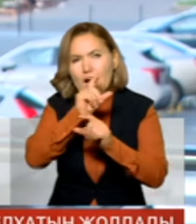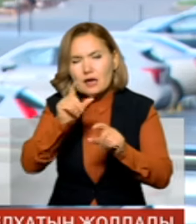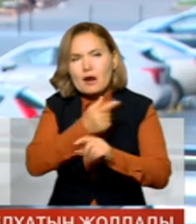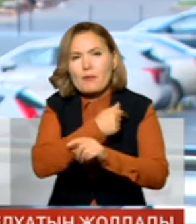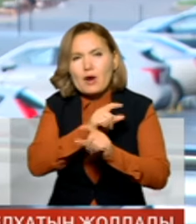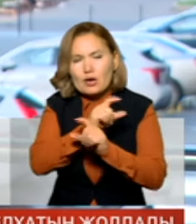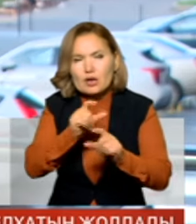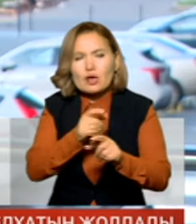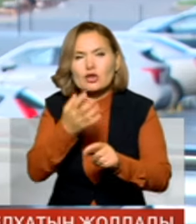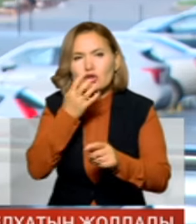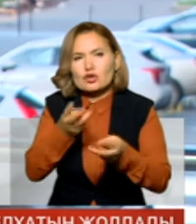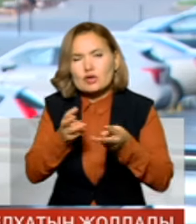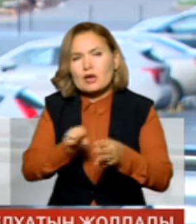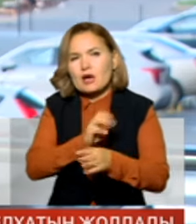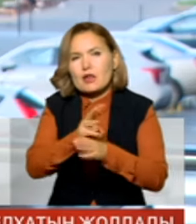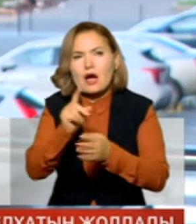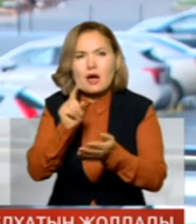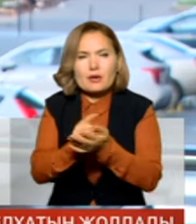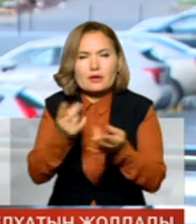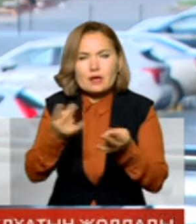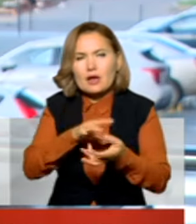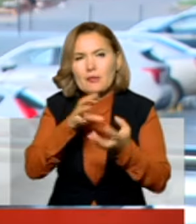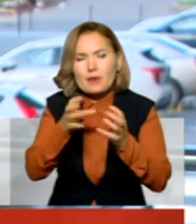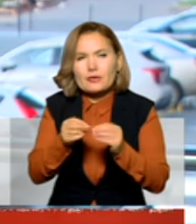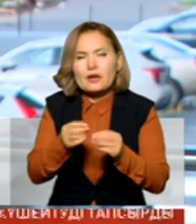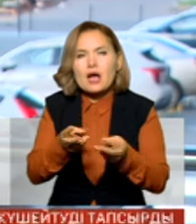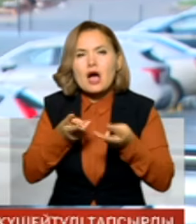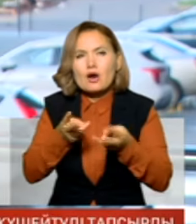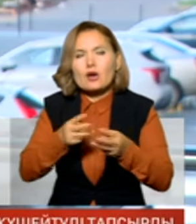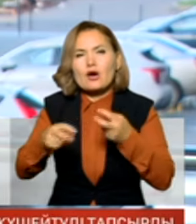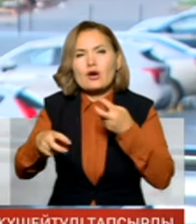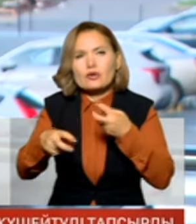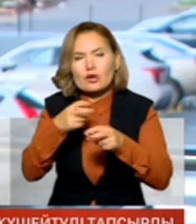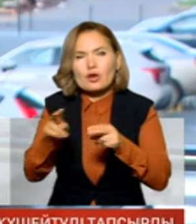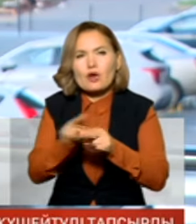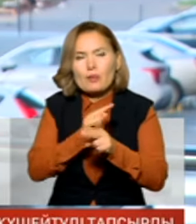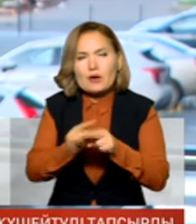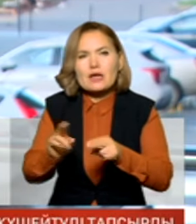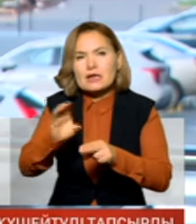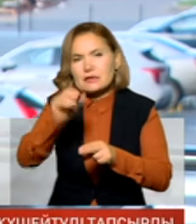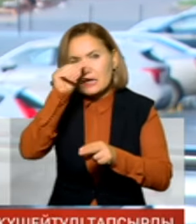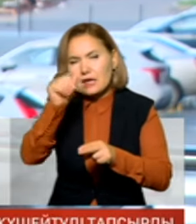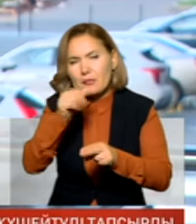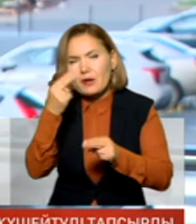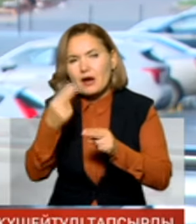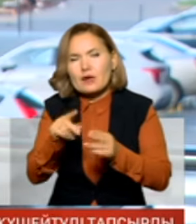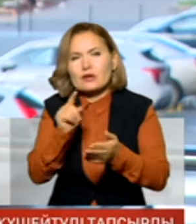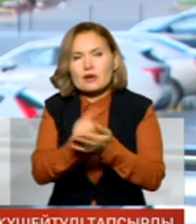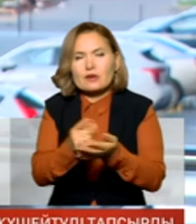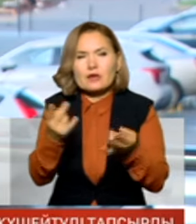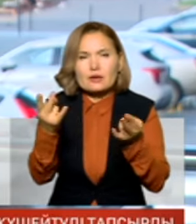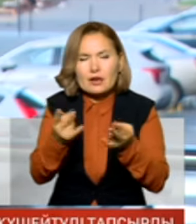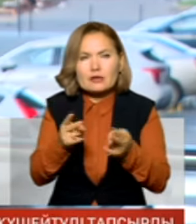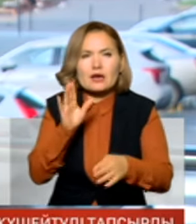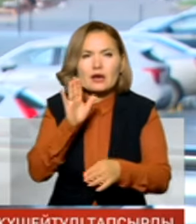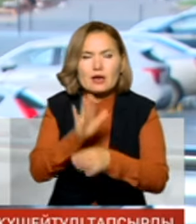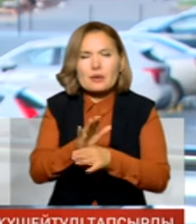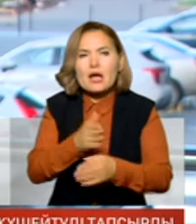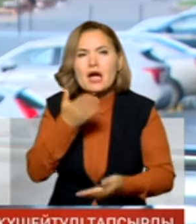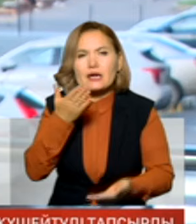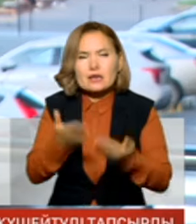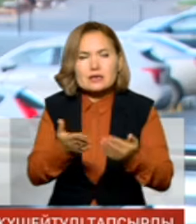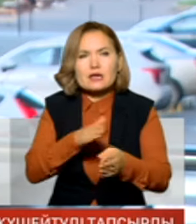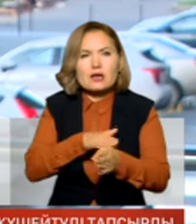әлеуметтік нысандарды жылумен қамтамасыз ету қажет. Ал қазандықтағы жөндеу жұмыстарын қыркүйектің соңына дейін аяқтауы тиіс. Әйтпеген